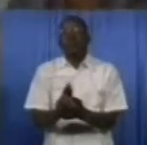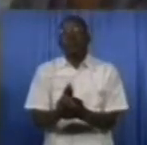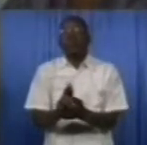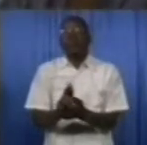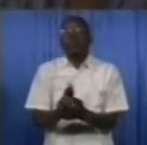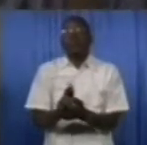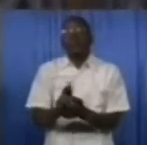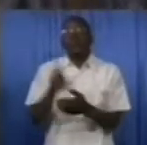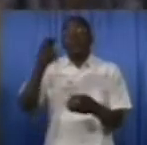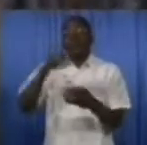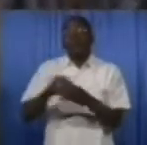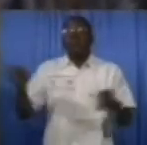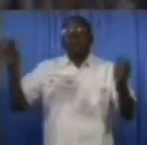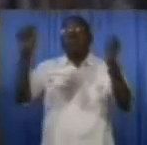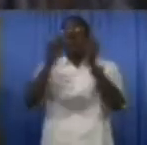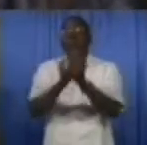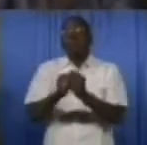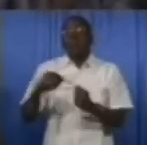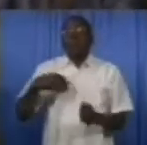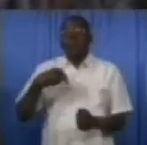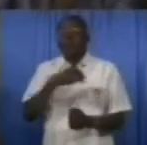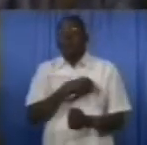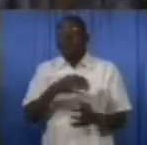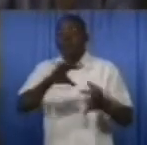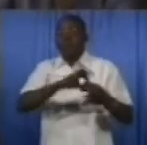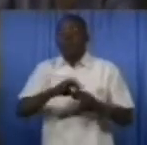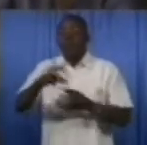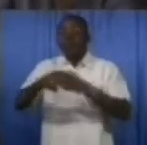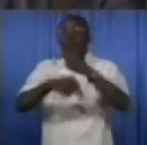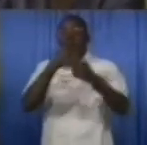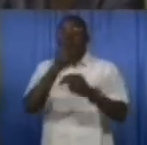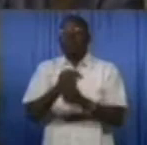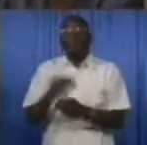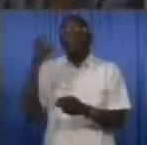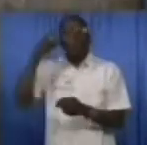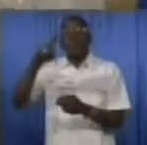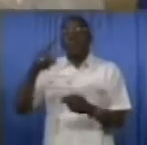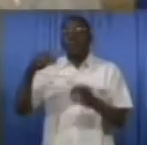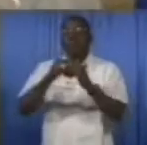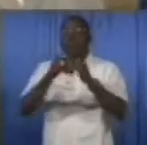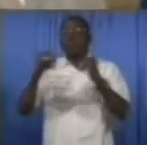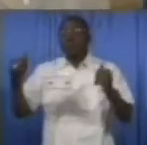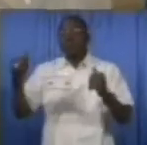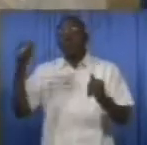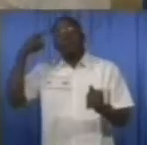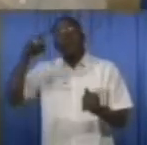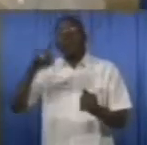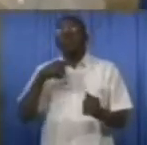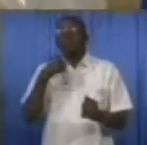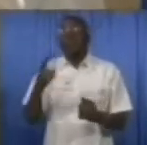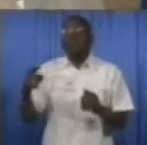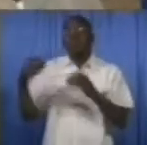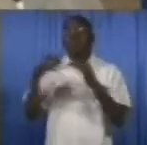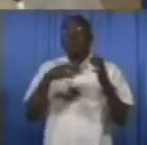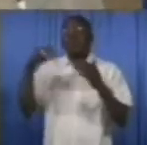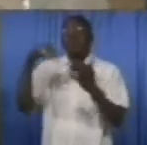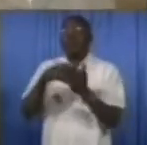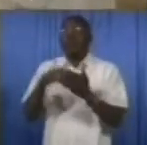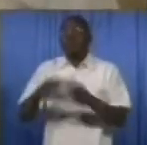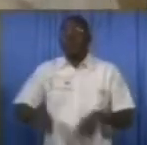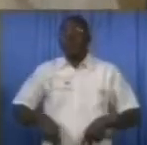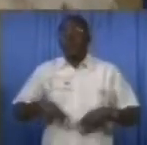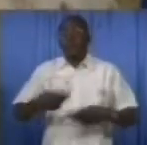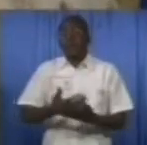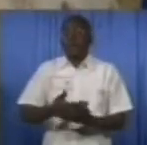Au cours de cette rencontre, les membres de la coordination nationale du collectif syndical ont rappelé que c'est pour lutter contre la vie chère